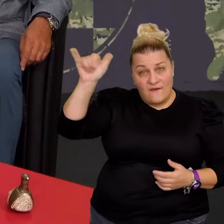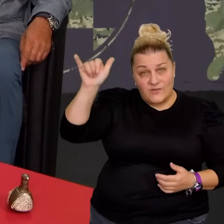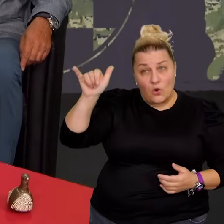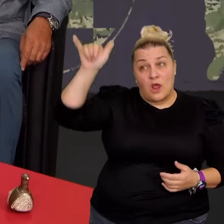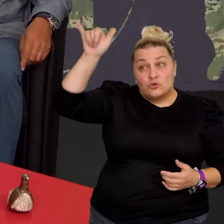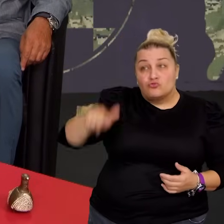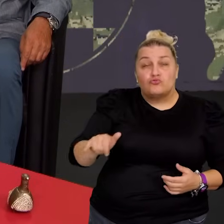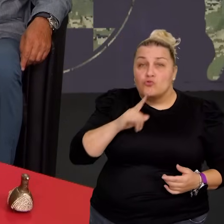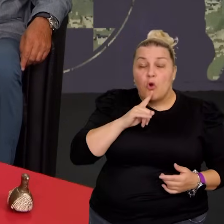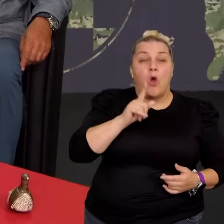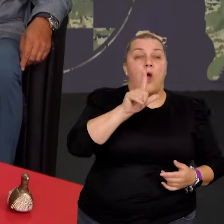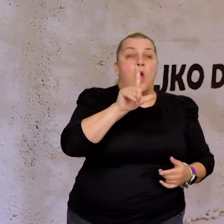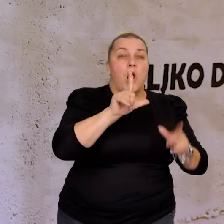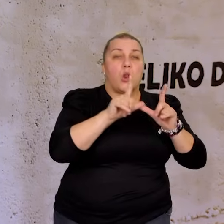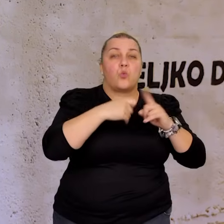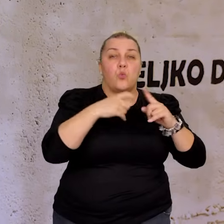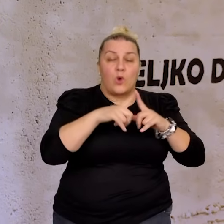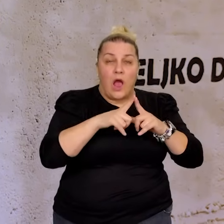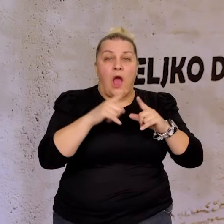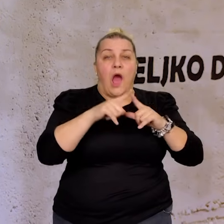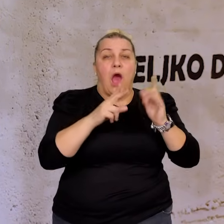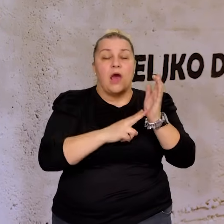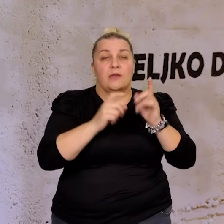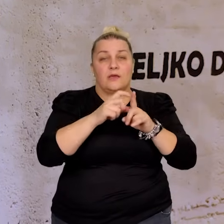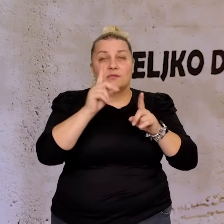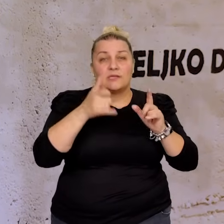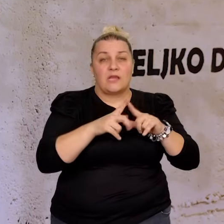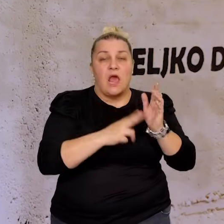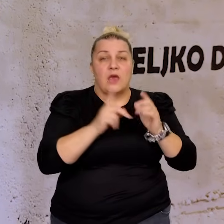Luka Andrijanić, da, na samom početku rata, heroj Domovinskog rata, i